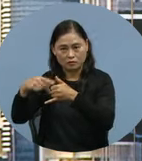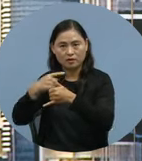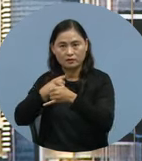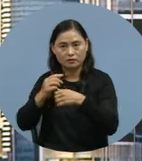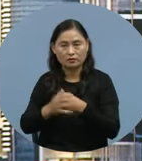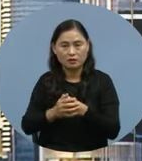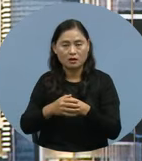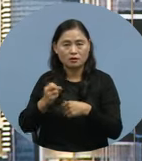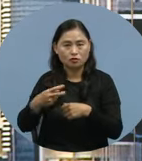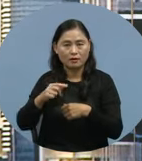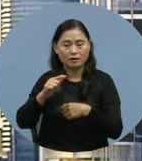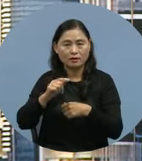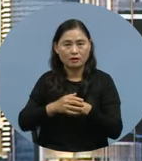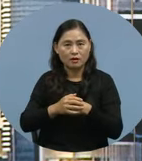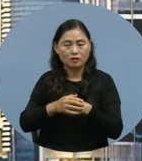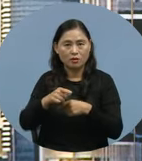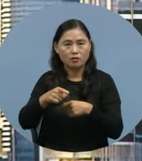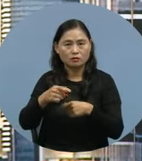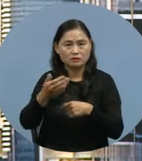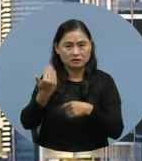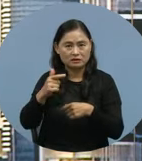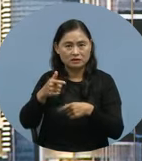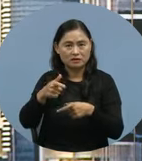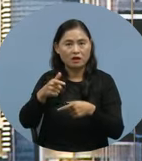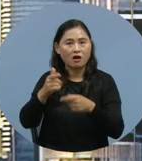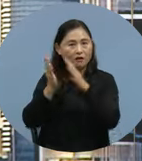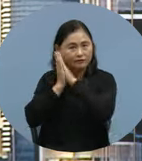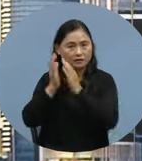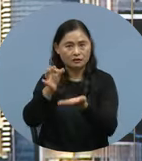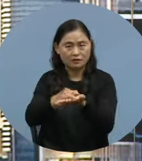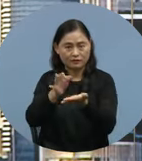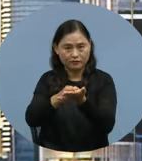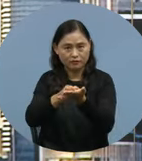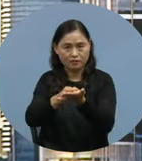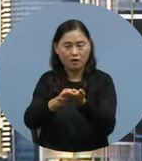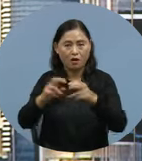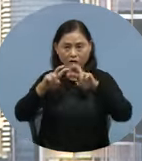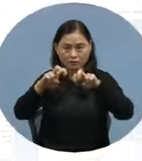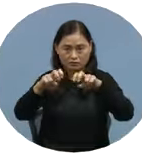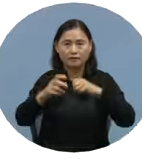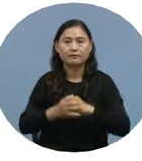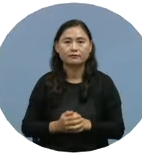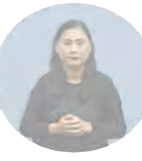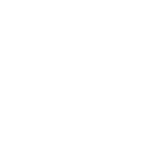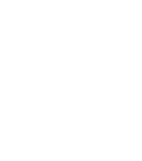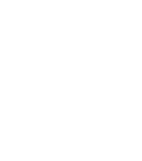就係、舊嘅即係佢住嗰個地方啦，咁我哋都喺度調查緊啦。